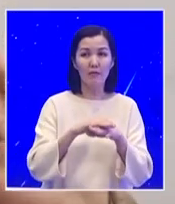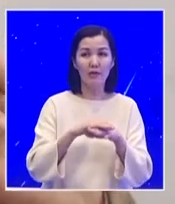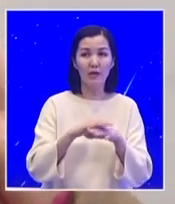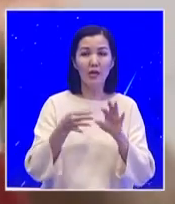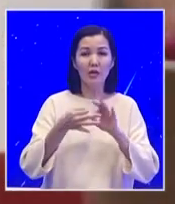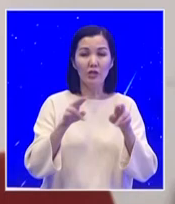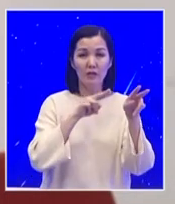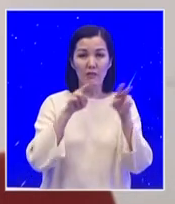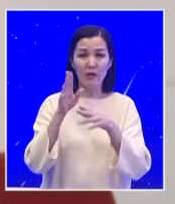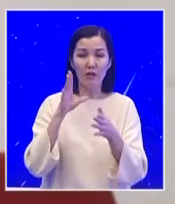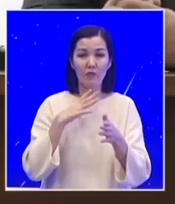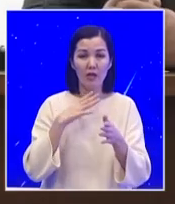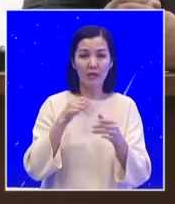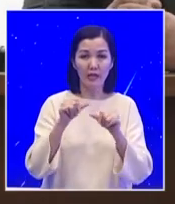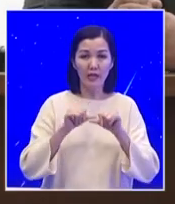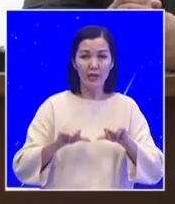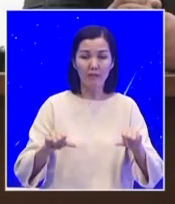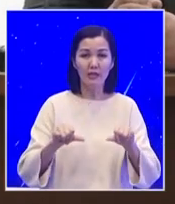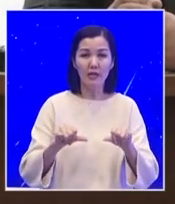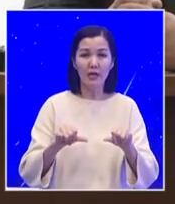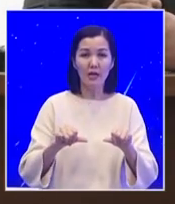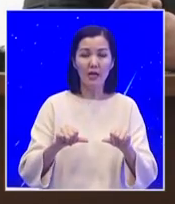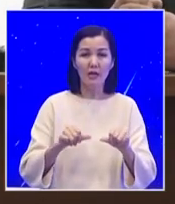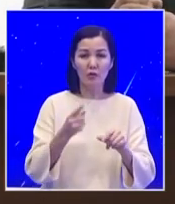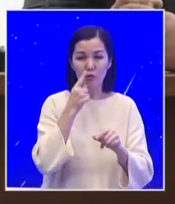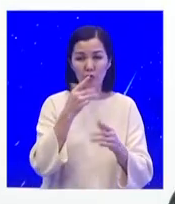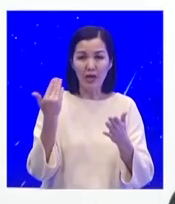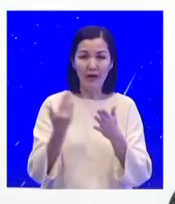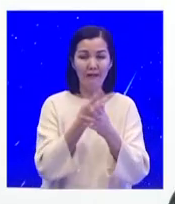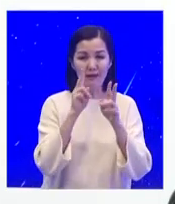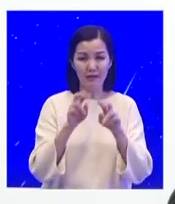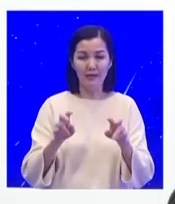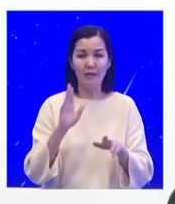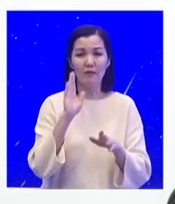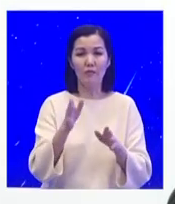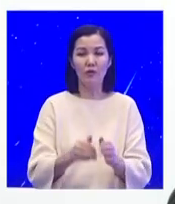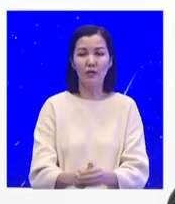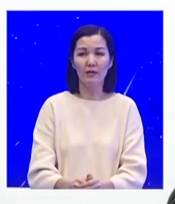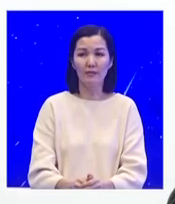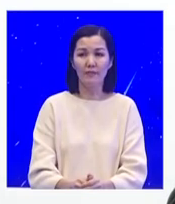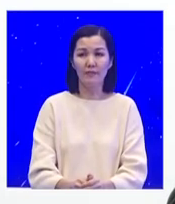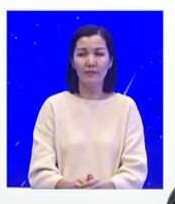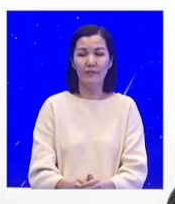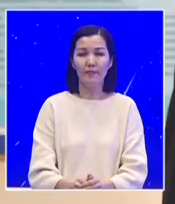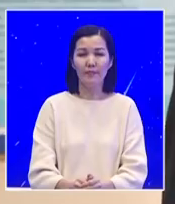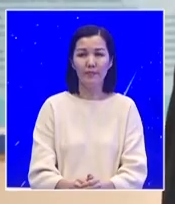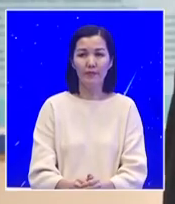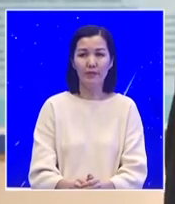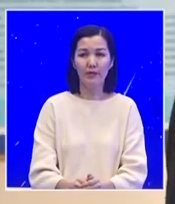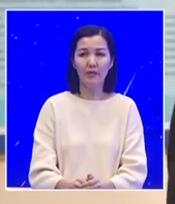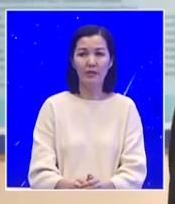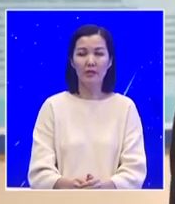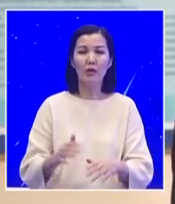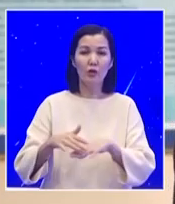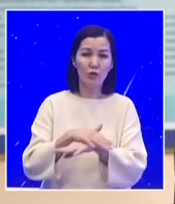жіті бақылауына алынды. Арнайы комиссия жасақталып, жуырда істің мән-жайы анықталатын болады дейді облыстық баспасөз өкілі.